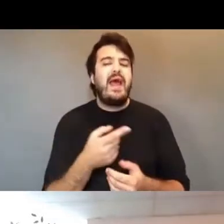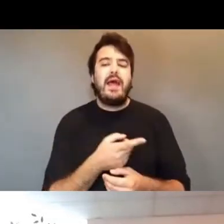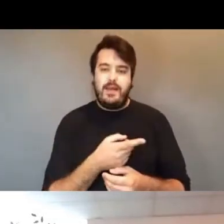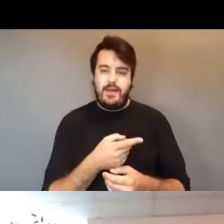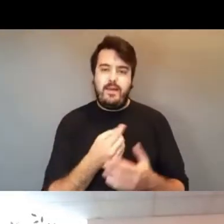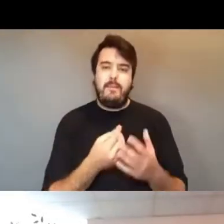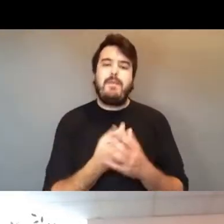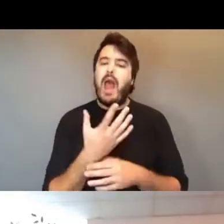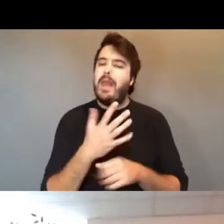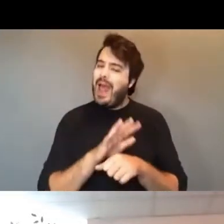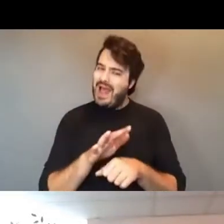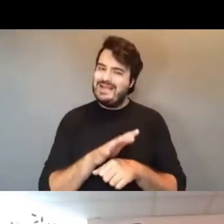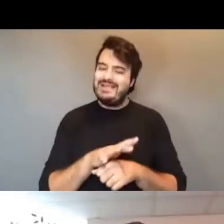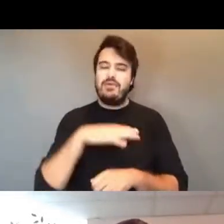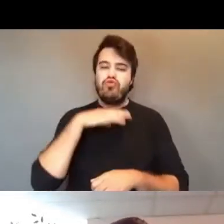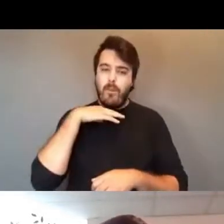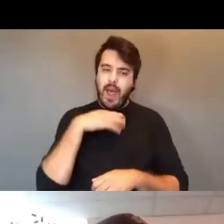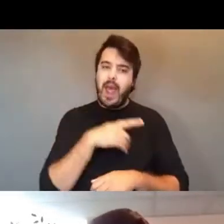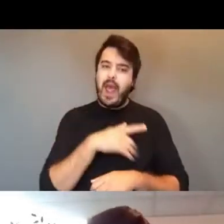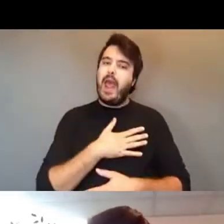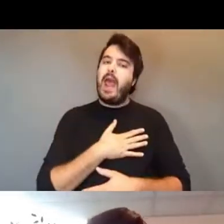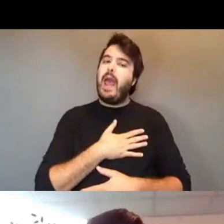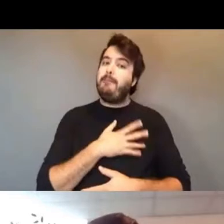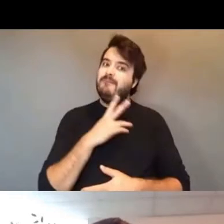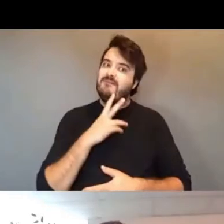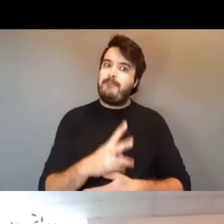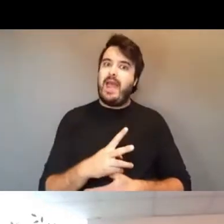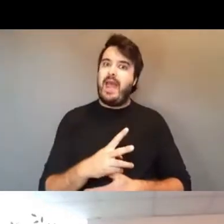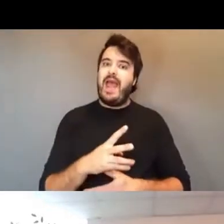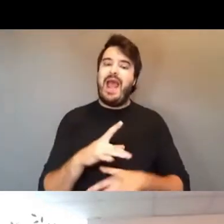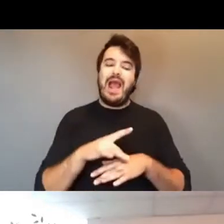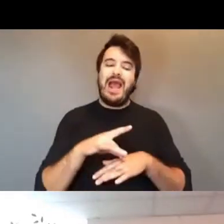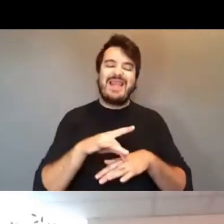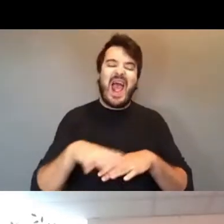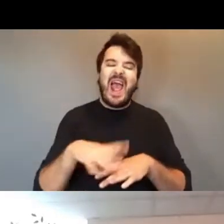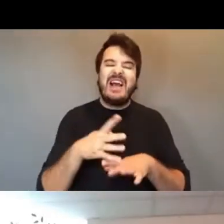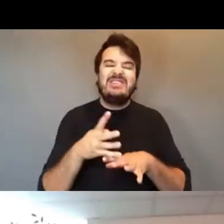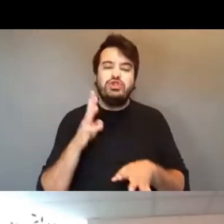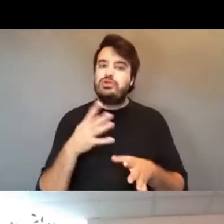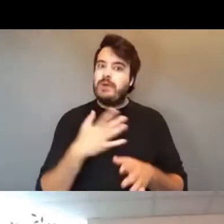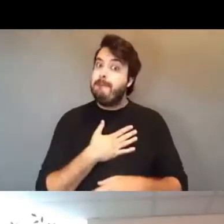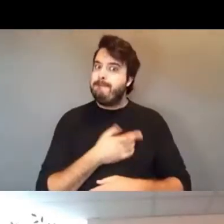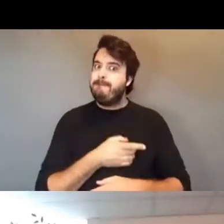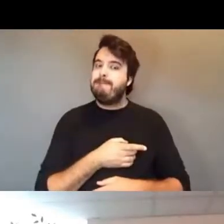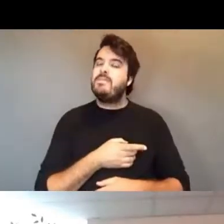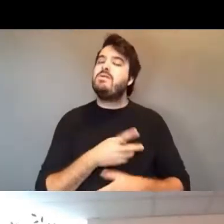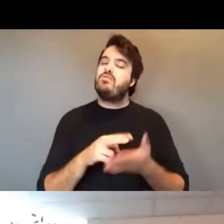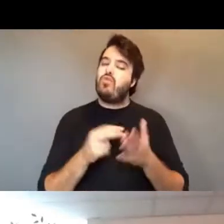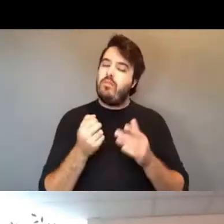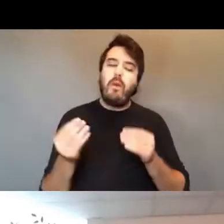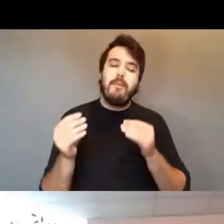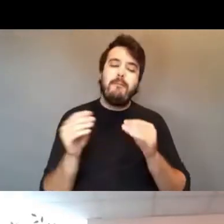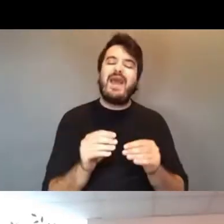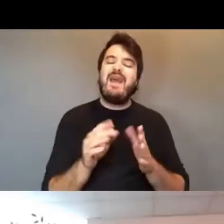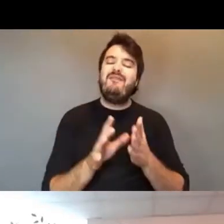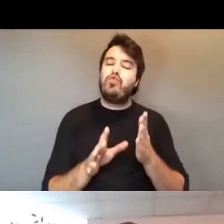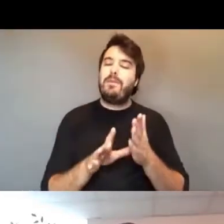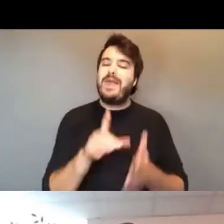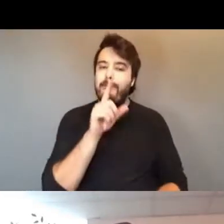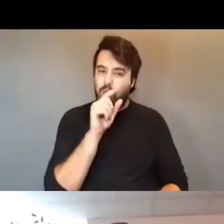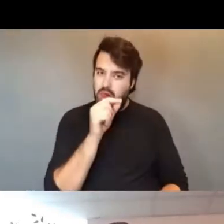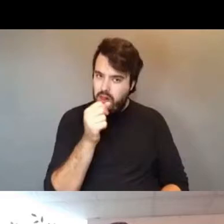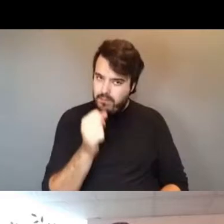une plante quand même assez gourmande. Elle aime vraiment les sols riches. Et donc, vous pouvez mettre du fumier de